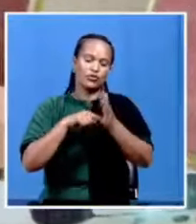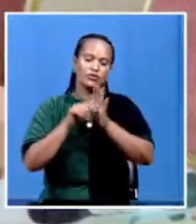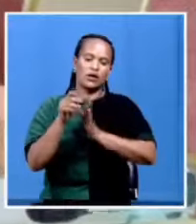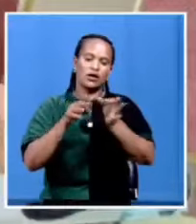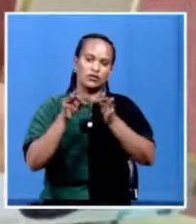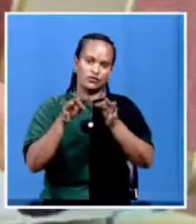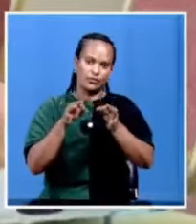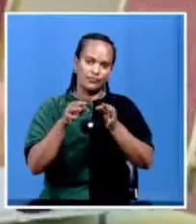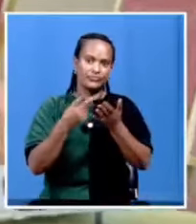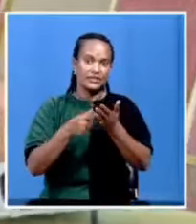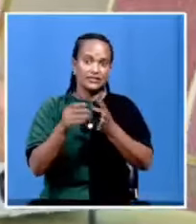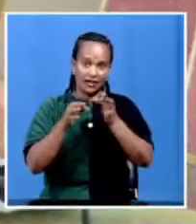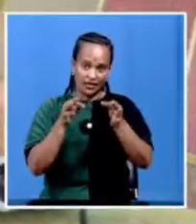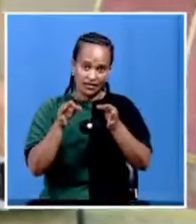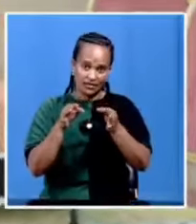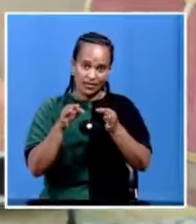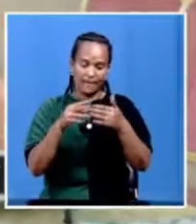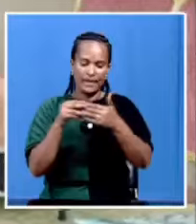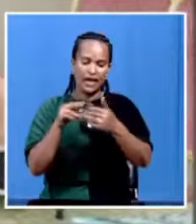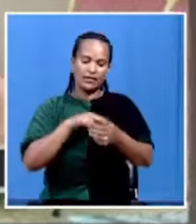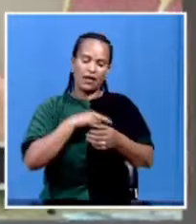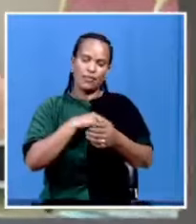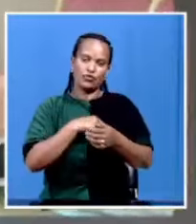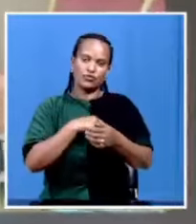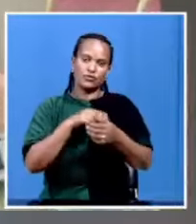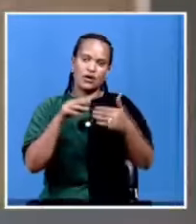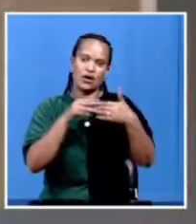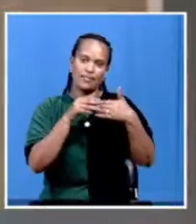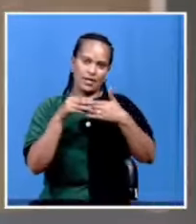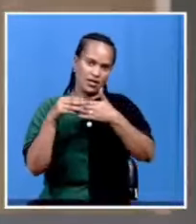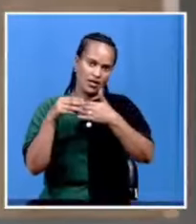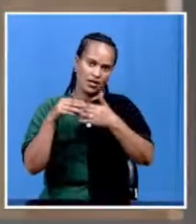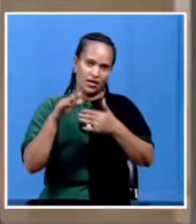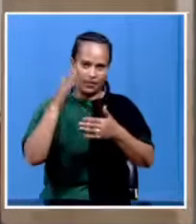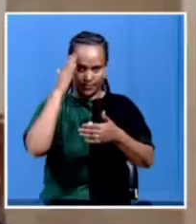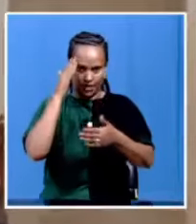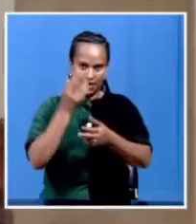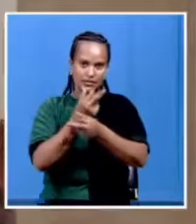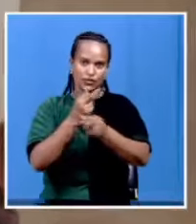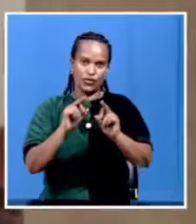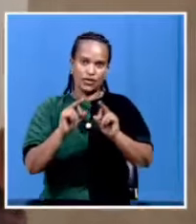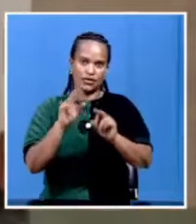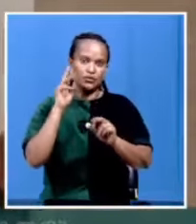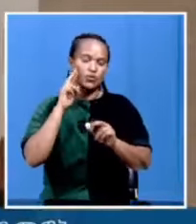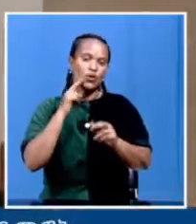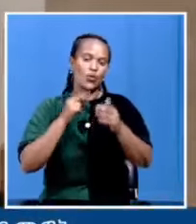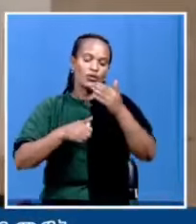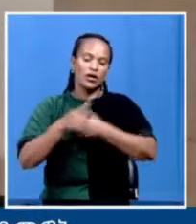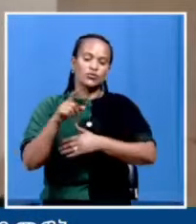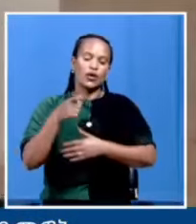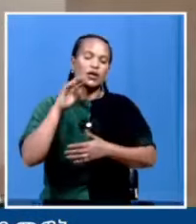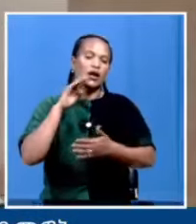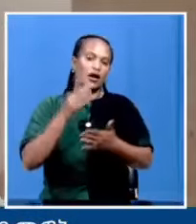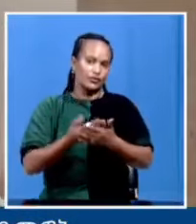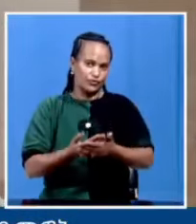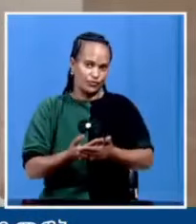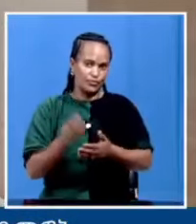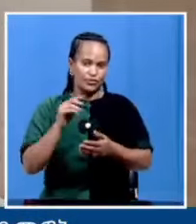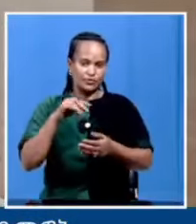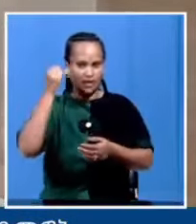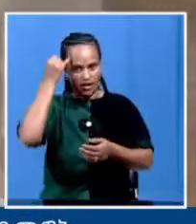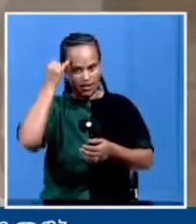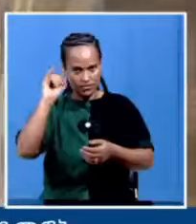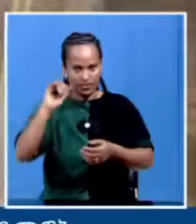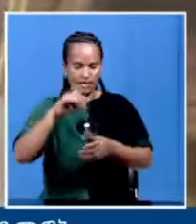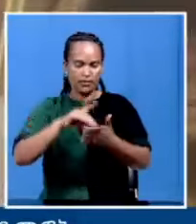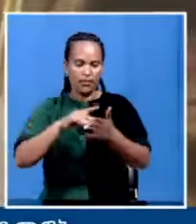قليزوم ازتقلت اقدم مراحة هايمانو تن عمر رحان عمرق قاس حويت قدايت أطاو تقعات سخونا دك أنسيو بزبل مريحة ساب